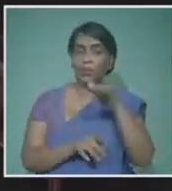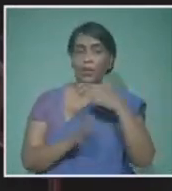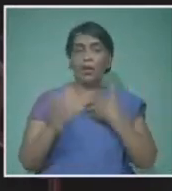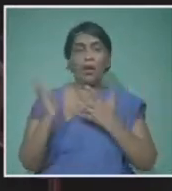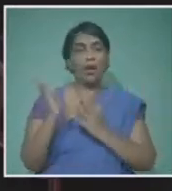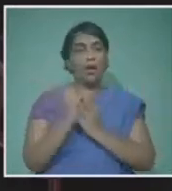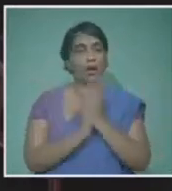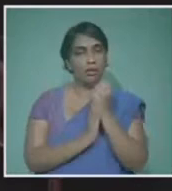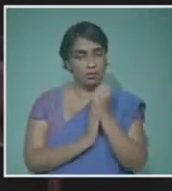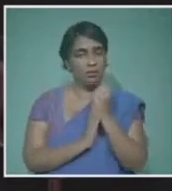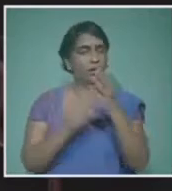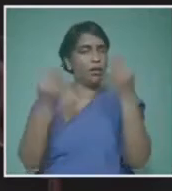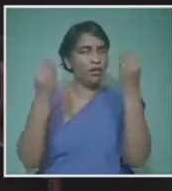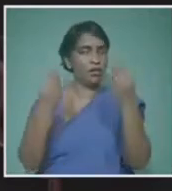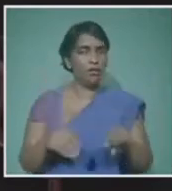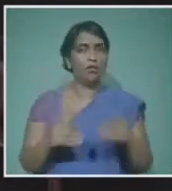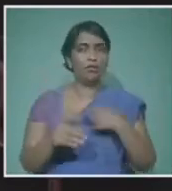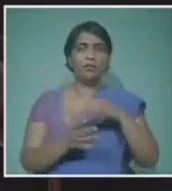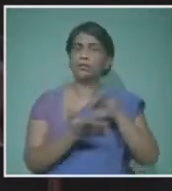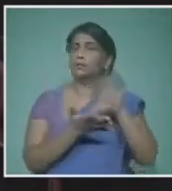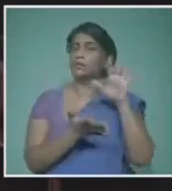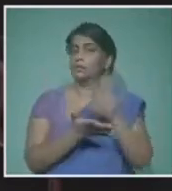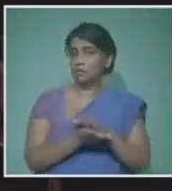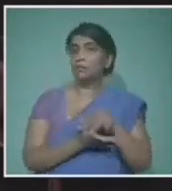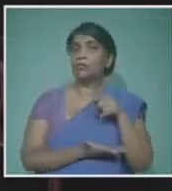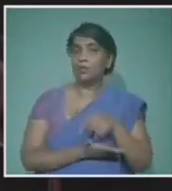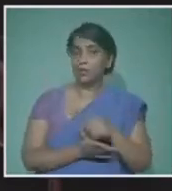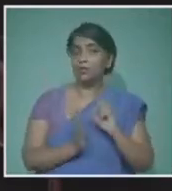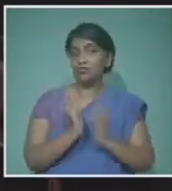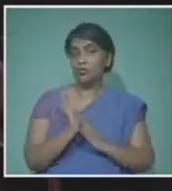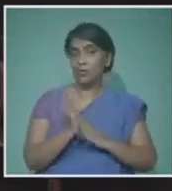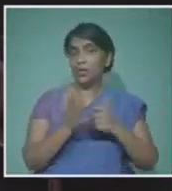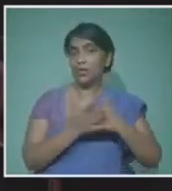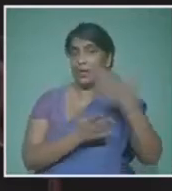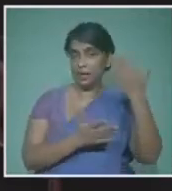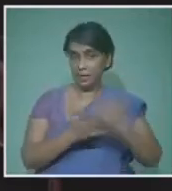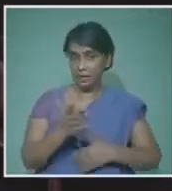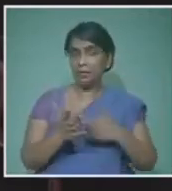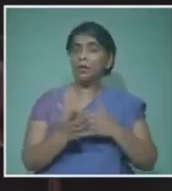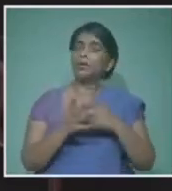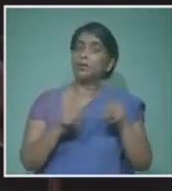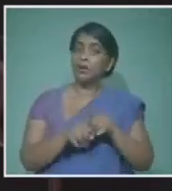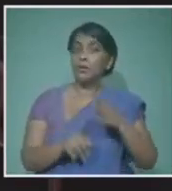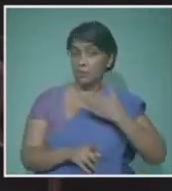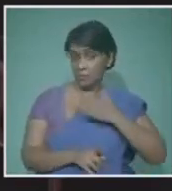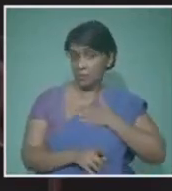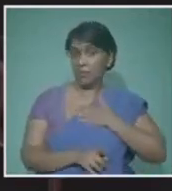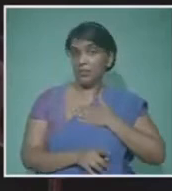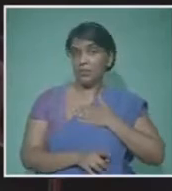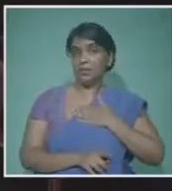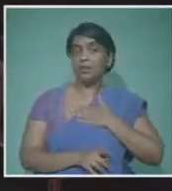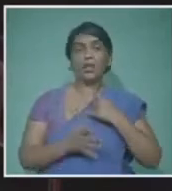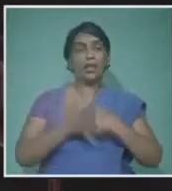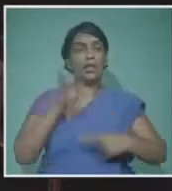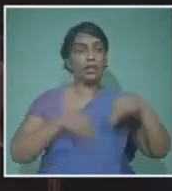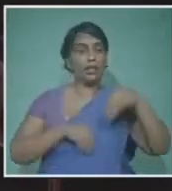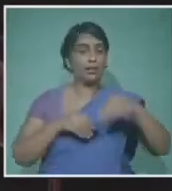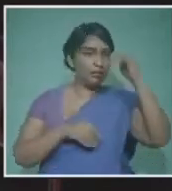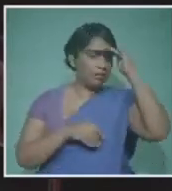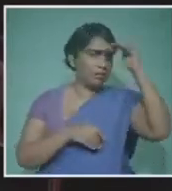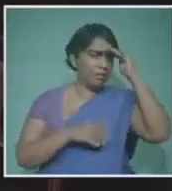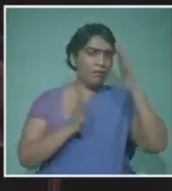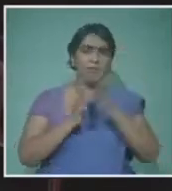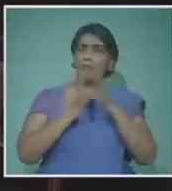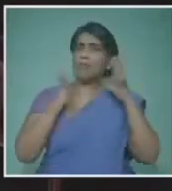අයිතිවාසිකම් අහෝසි කරන්නත් කියලා යෝජනා කරලා තිබුණා මෙම කමිටු වාර්තාවේ. ඒ වගේම මා ඇතුළු දේශපාලන නායකින්